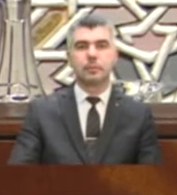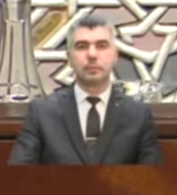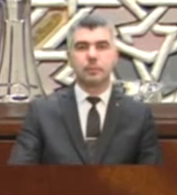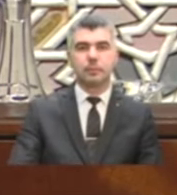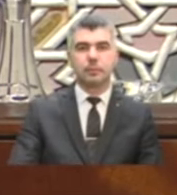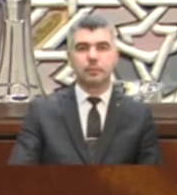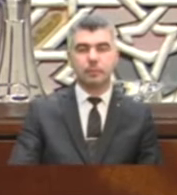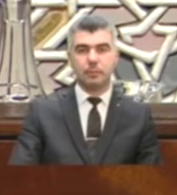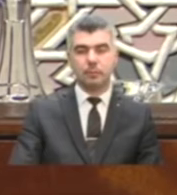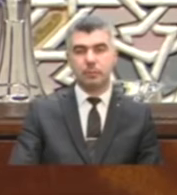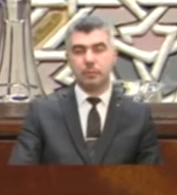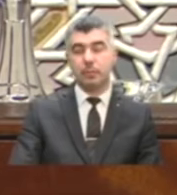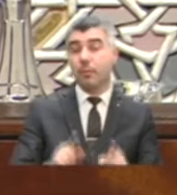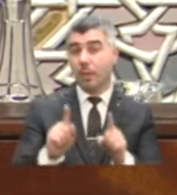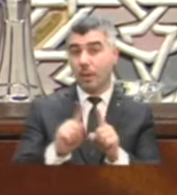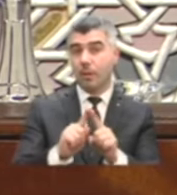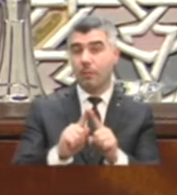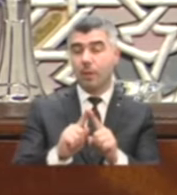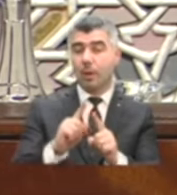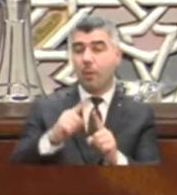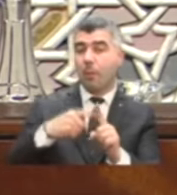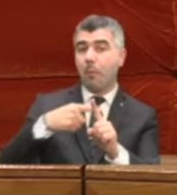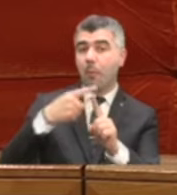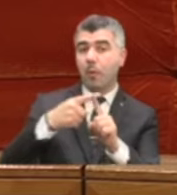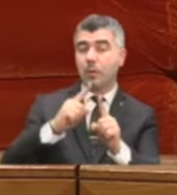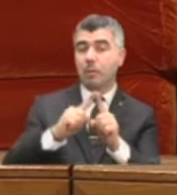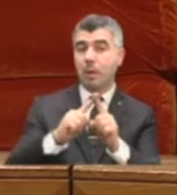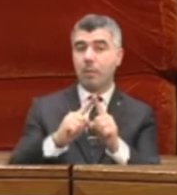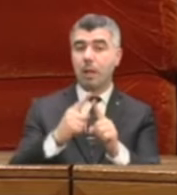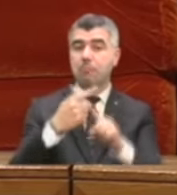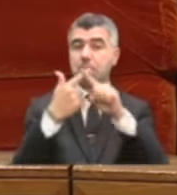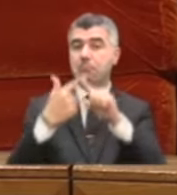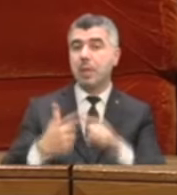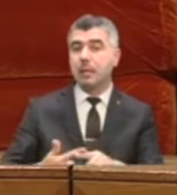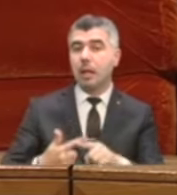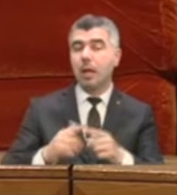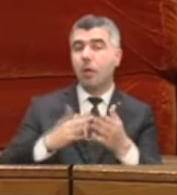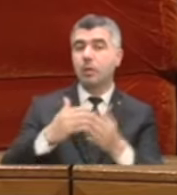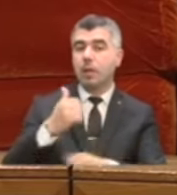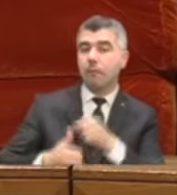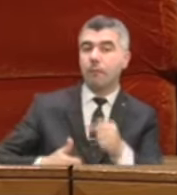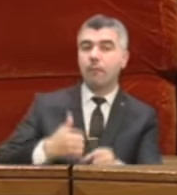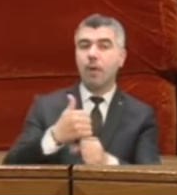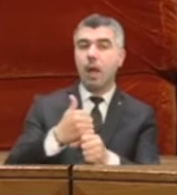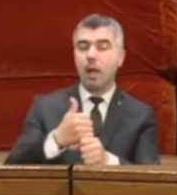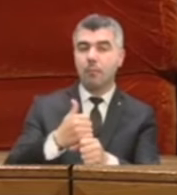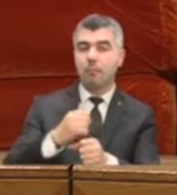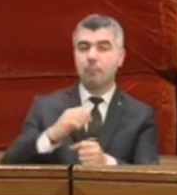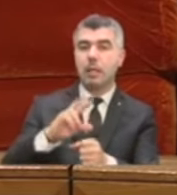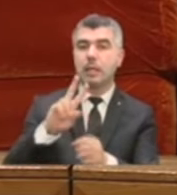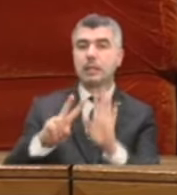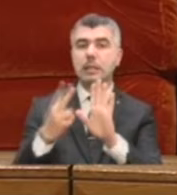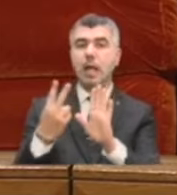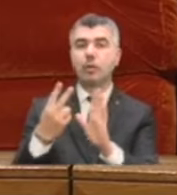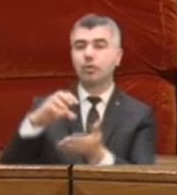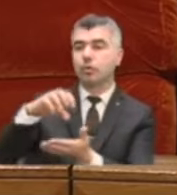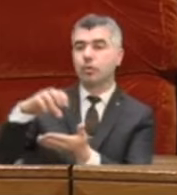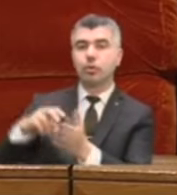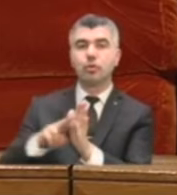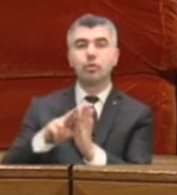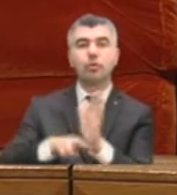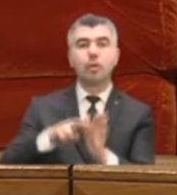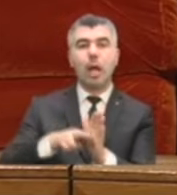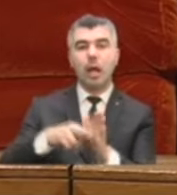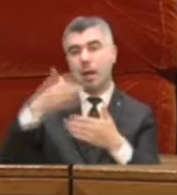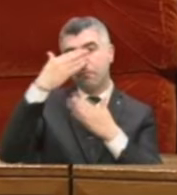زيد أنه من غير مضاعفة الاستثمارات 4 المرات أو 5 المرات سنويا في 12 جهة المملكة ما نقدروش نسرع